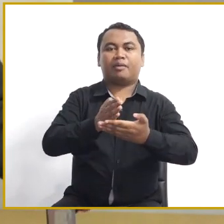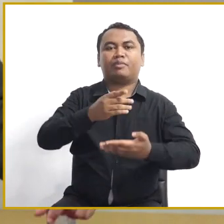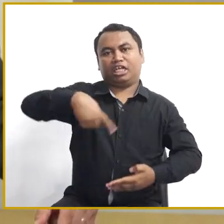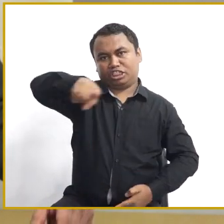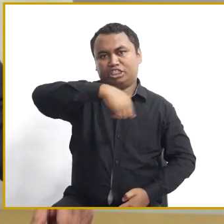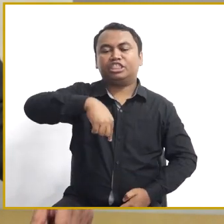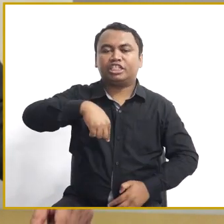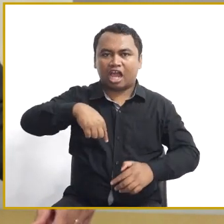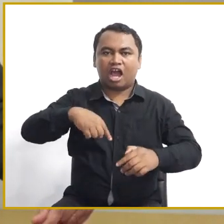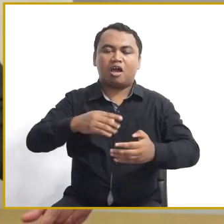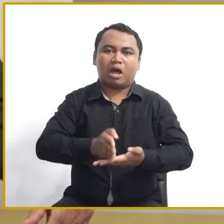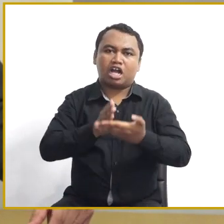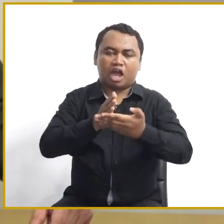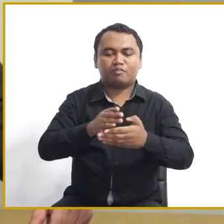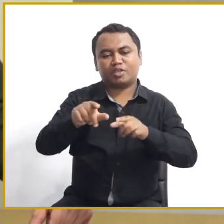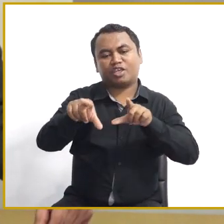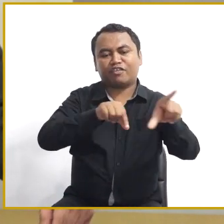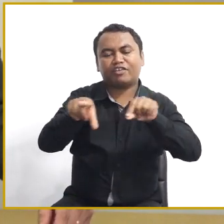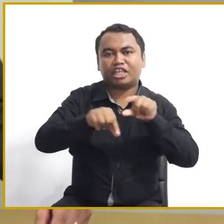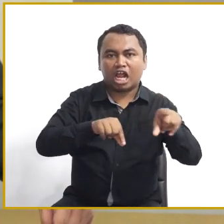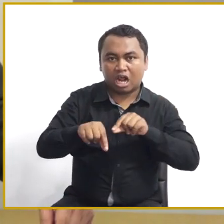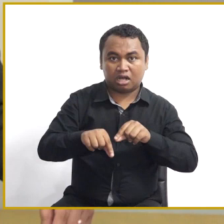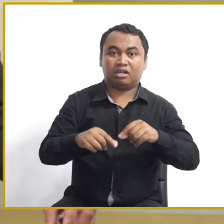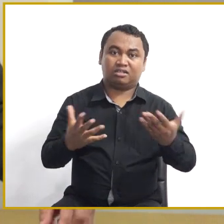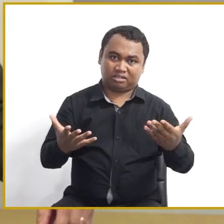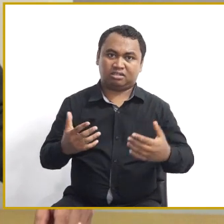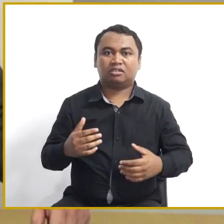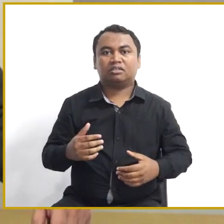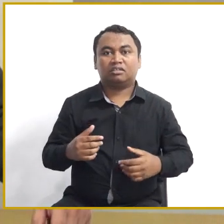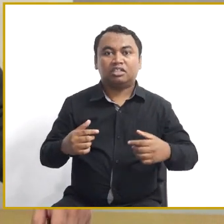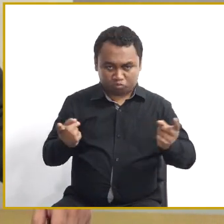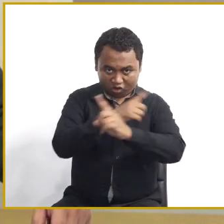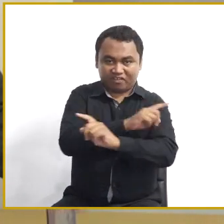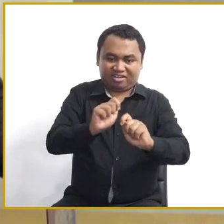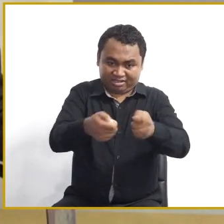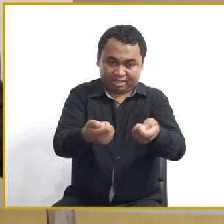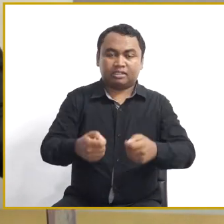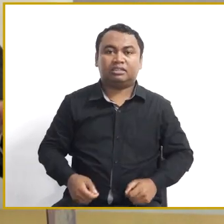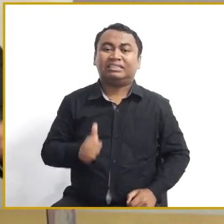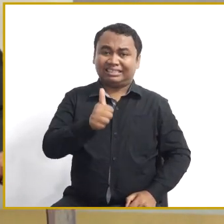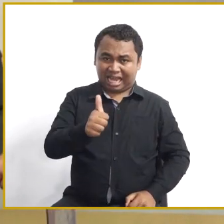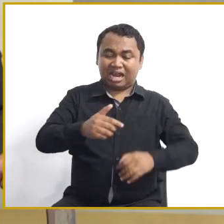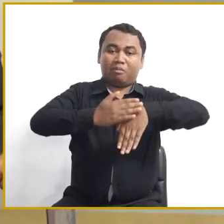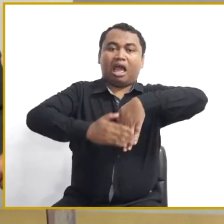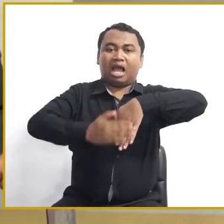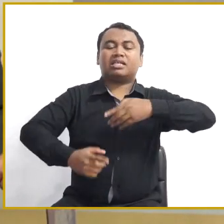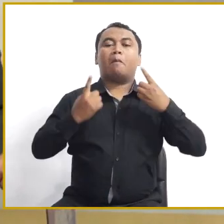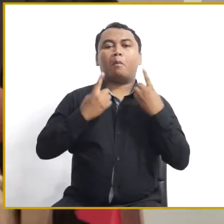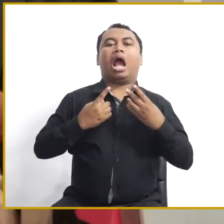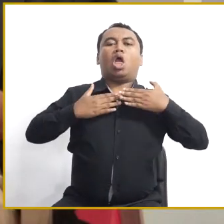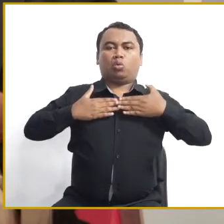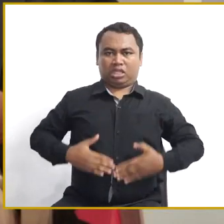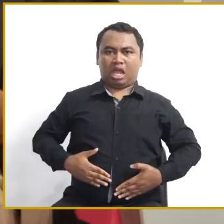ndray ces foanana cs2 fa ataon'iny indray ataon'izao ndray atao katsaka tatao tsaramaso aiza misy an'izany ahoana indray